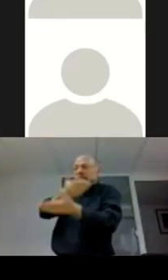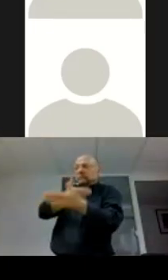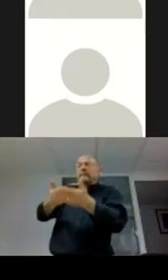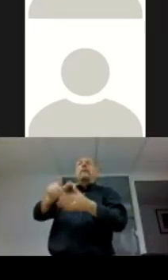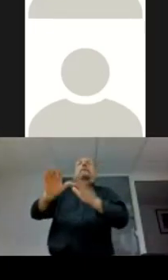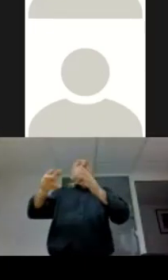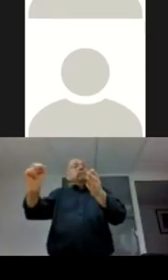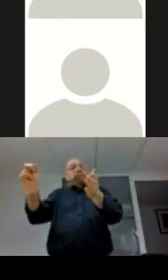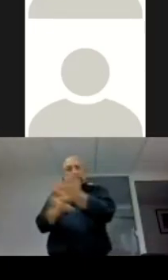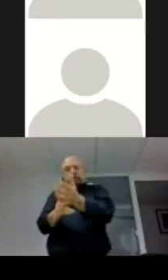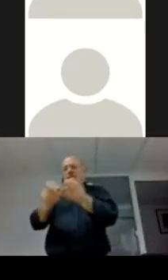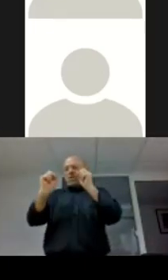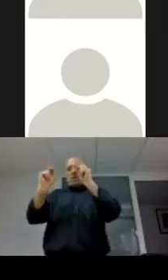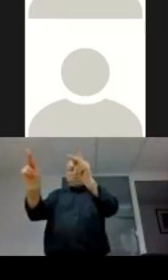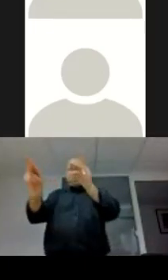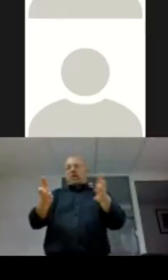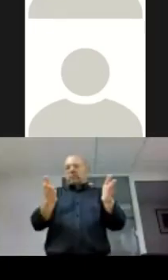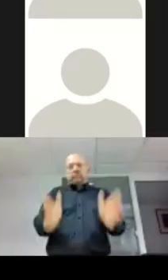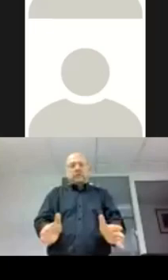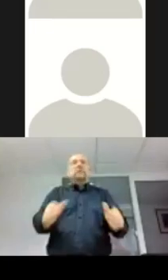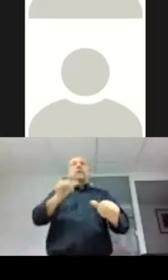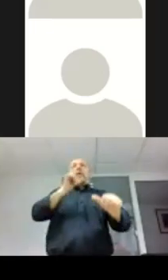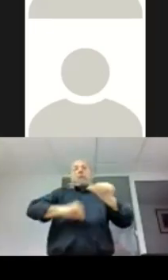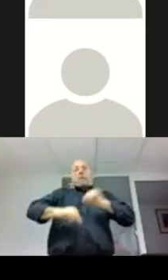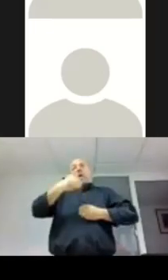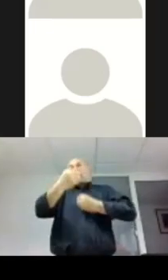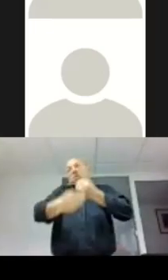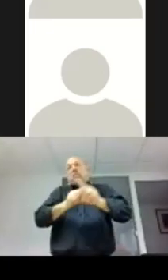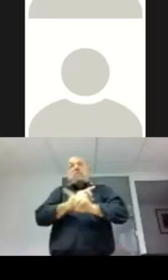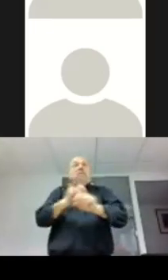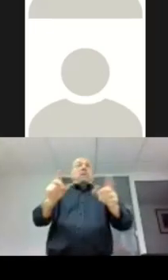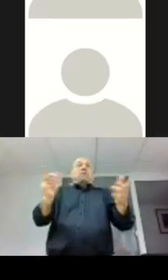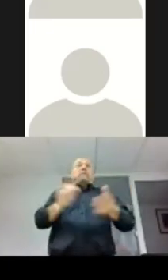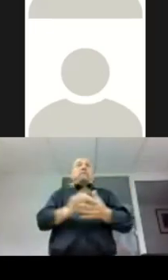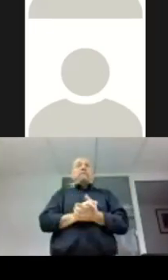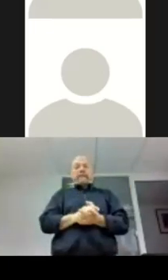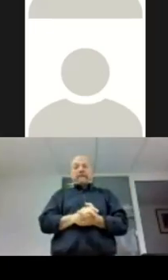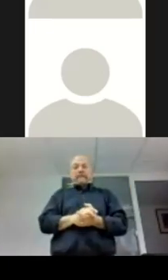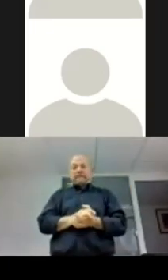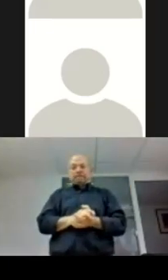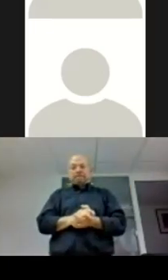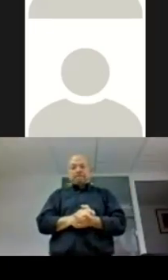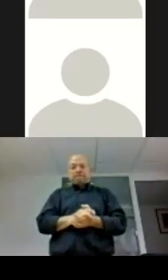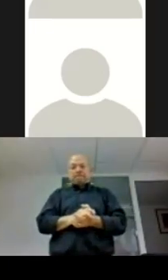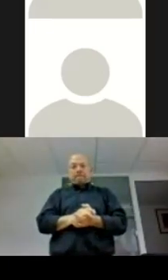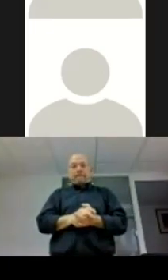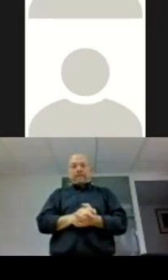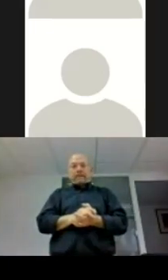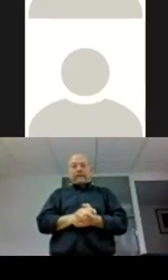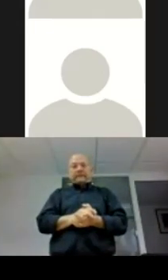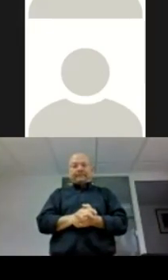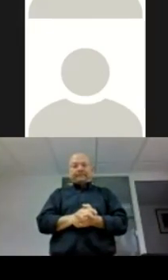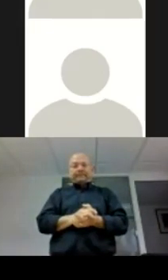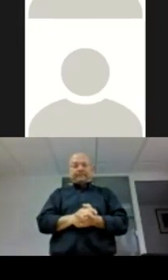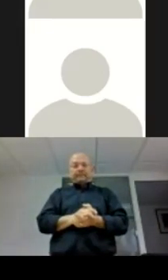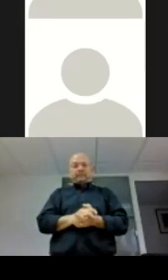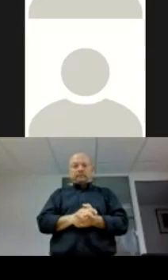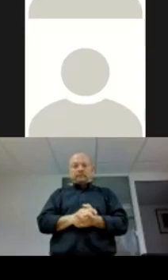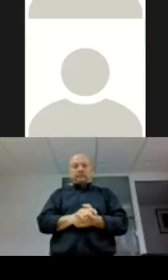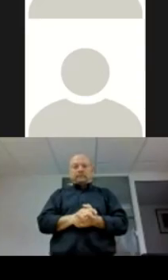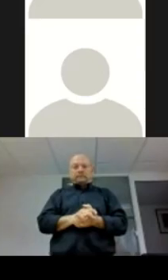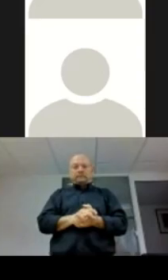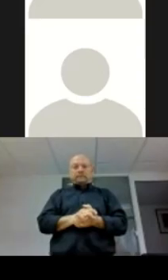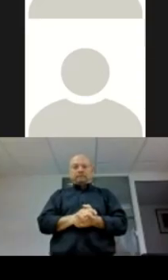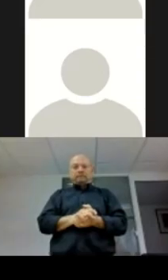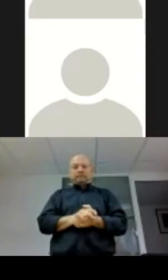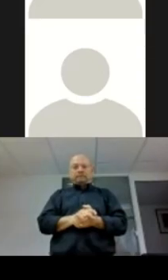décision a déjà été discutée entre nous et validée dans ces commissions en suivant des recommandations qui sont françaises et très